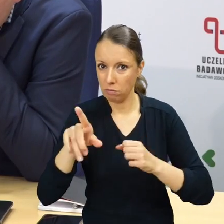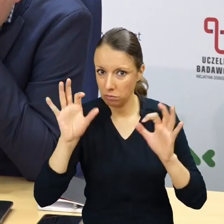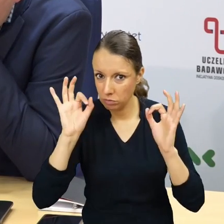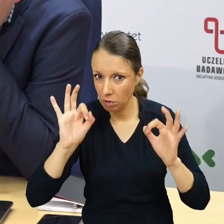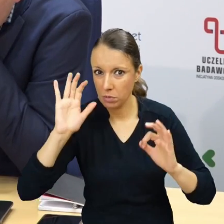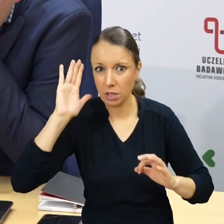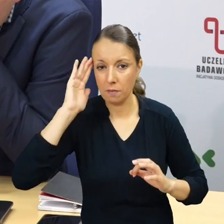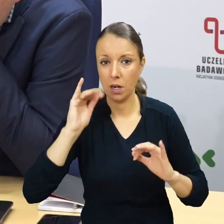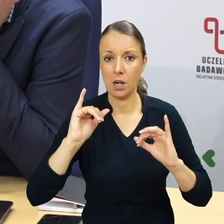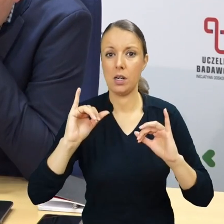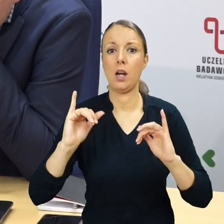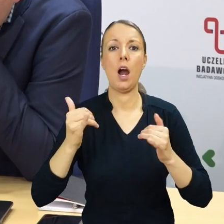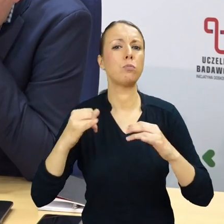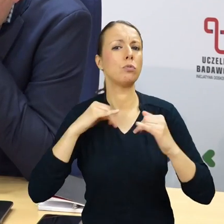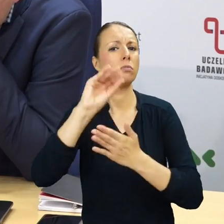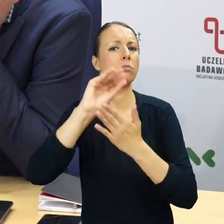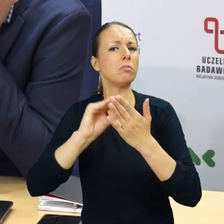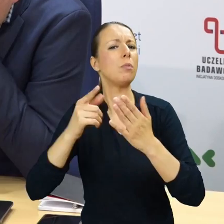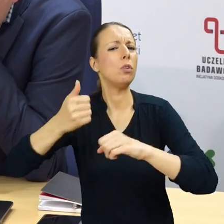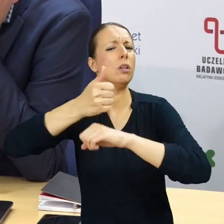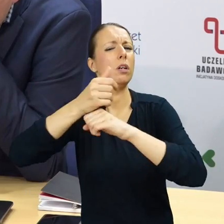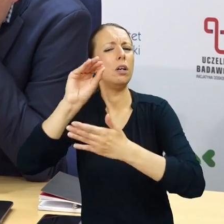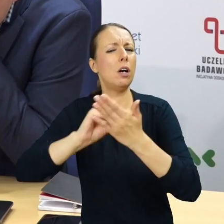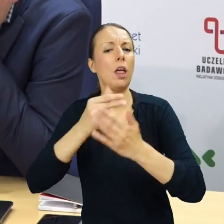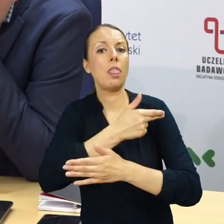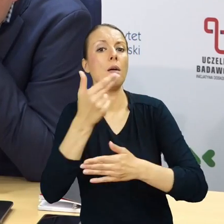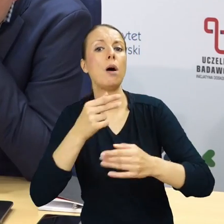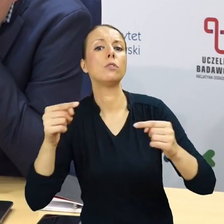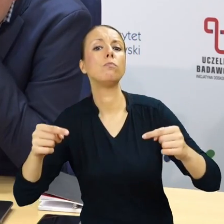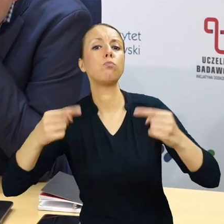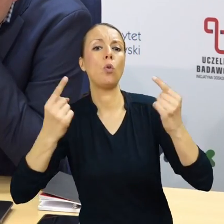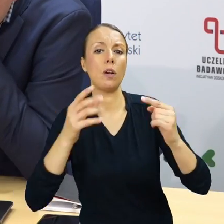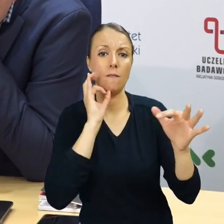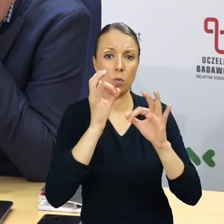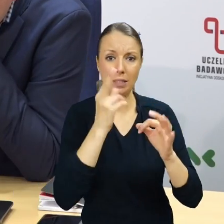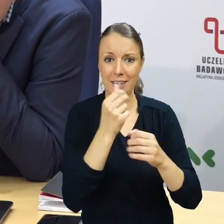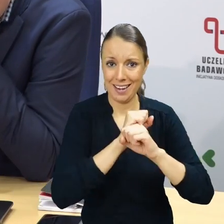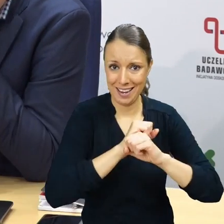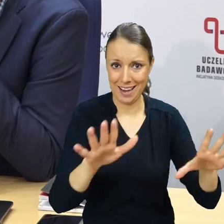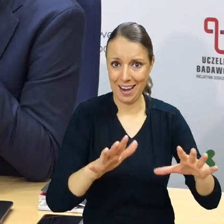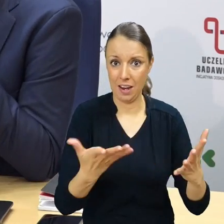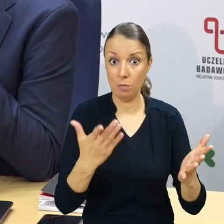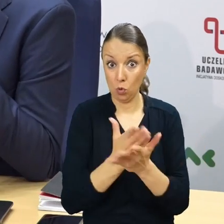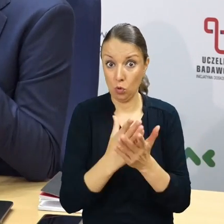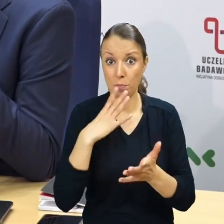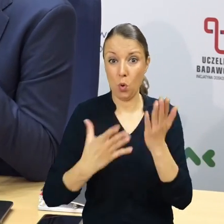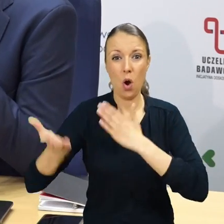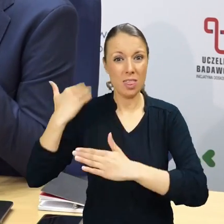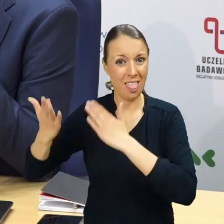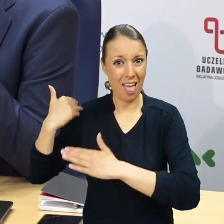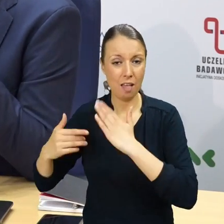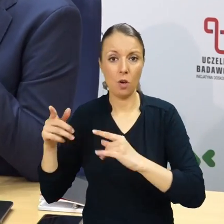jednak sporów o informację niejawną, bo już wtedy z istoty reżimu informacji niejawnej wynikało, że ta informacja, ona nie musi